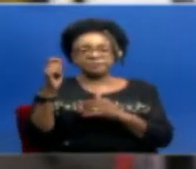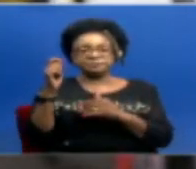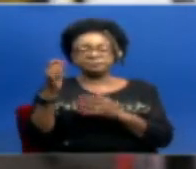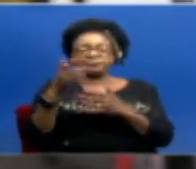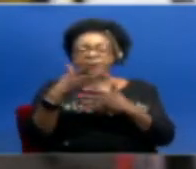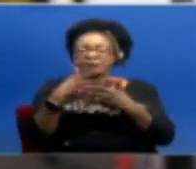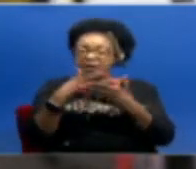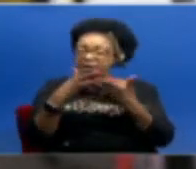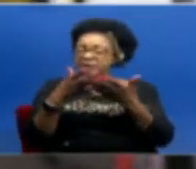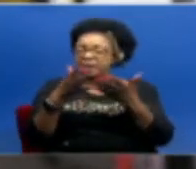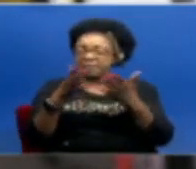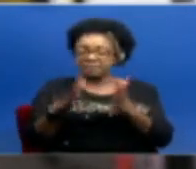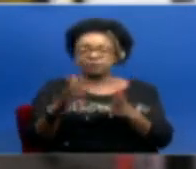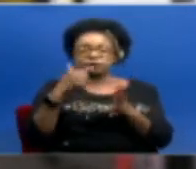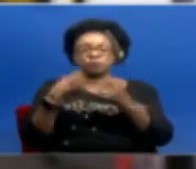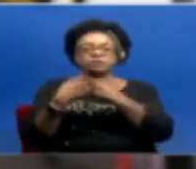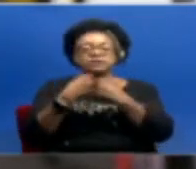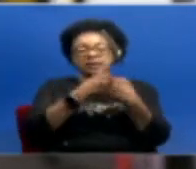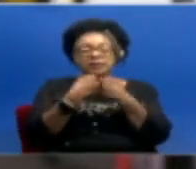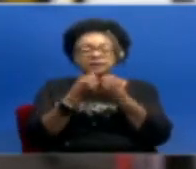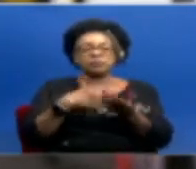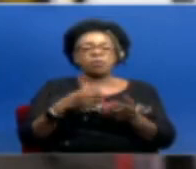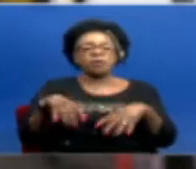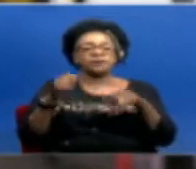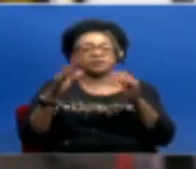anybody who challenges our officers